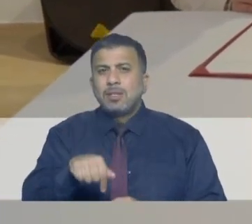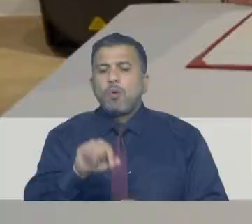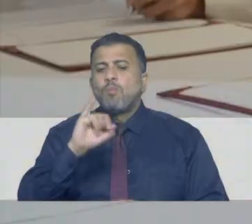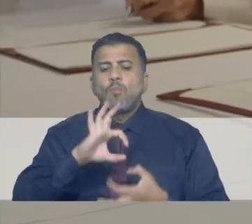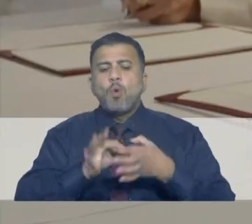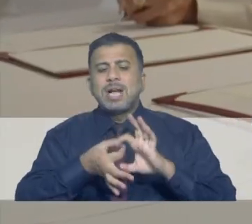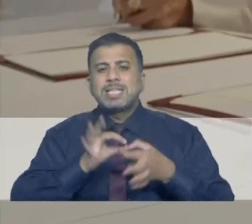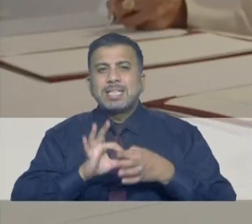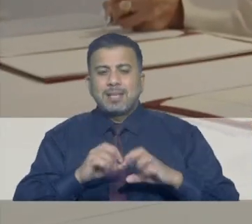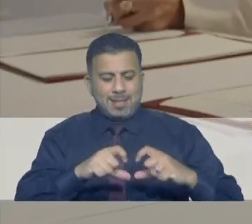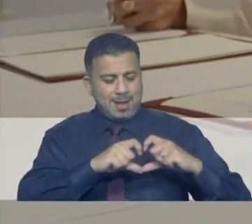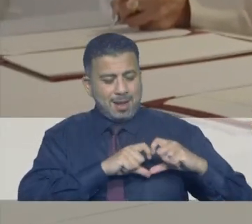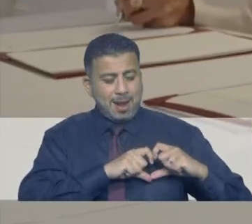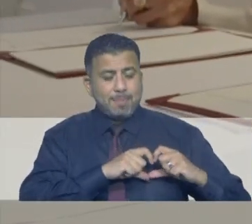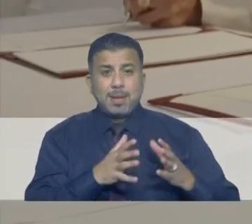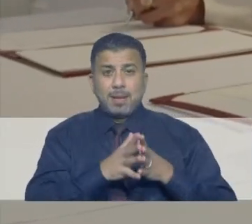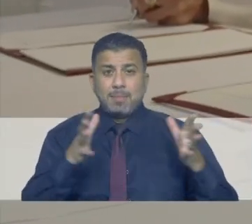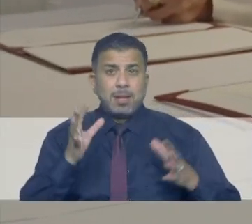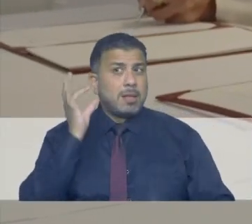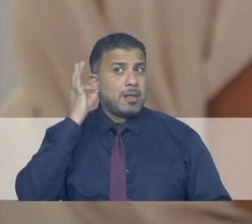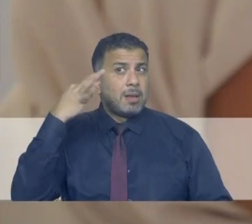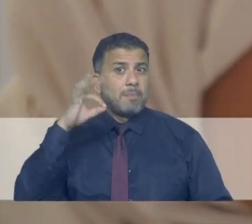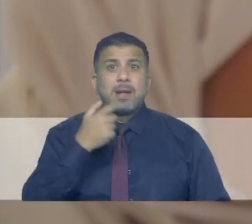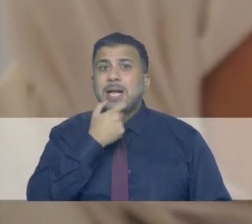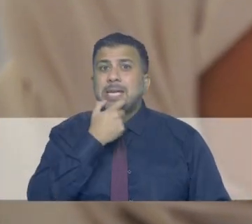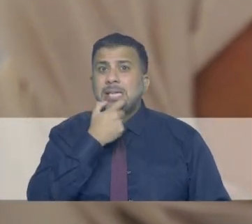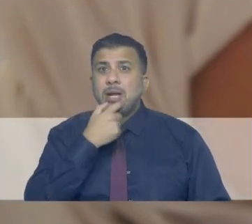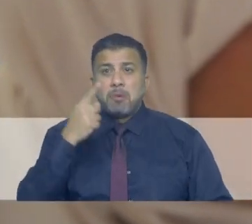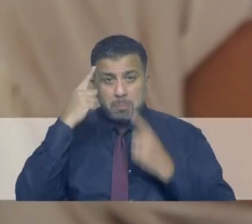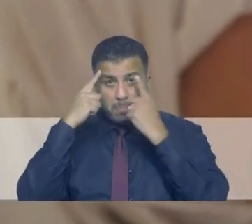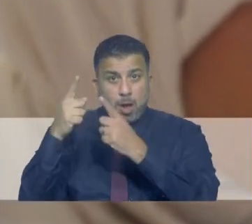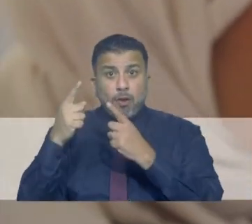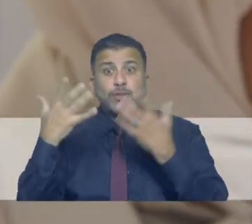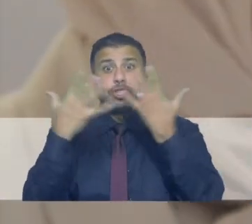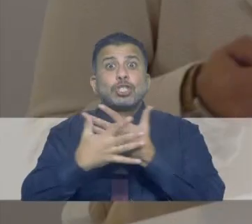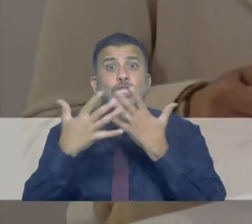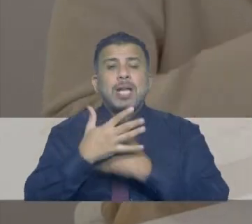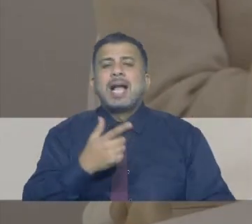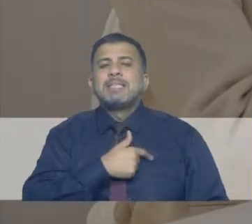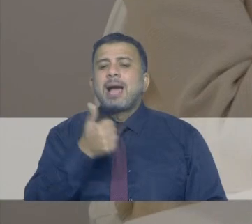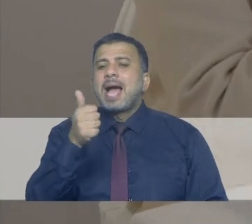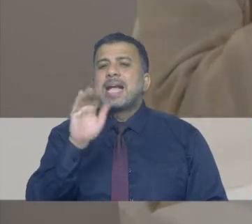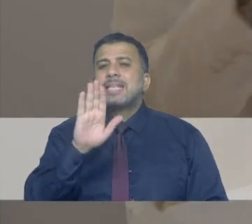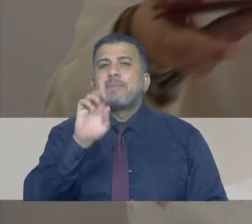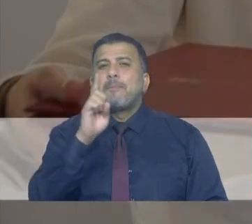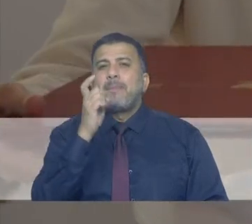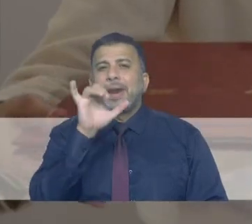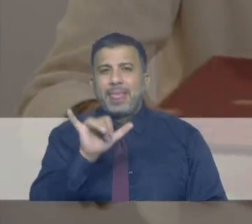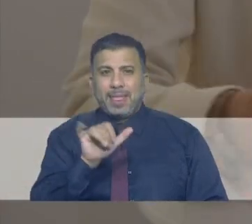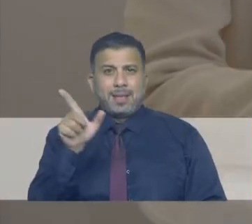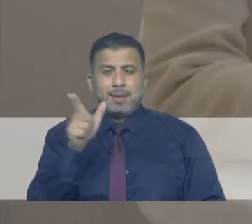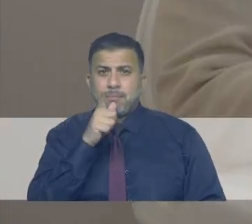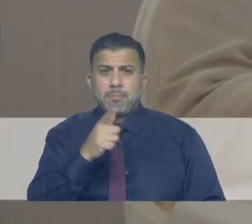ومؤسسة القلب الكبير وعلامة المجوهرات البريطانية الفاخرة أسبري لإطلاق مجموعة المجوهرات